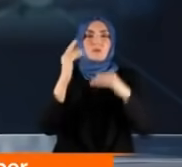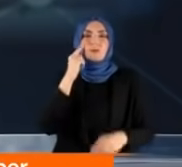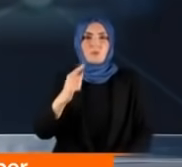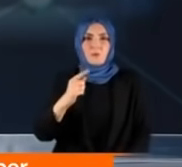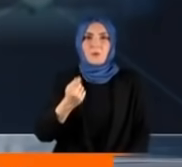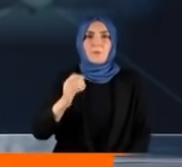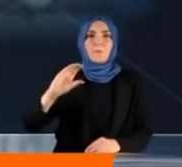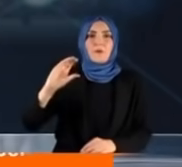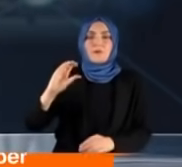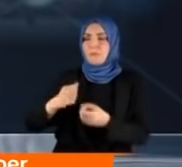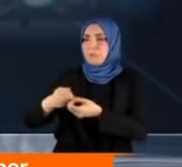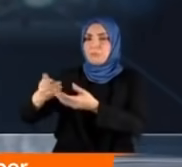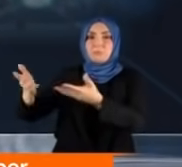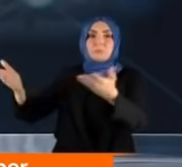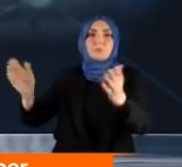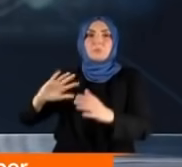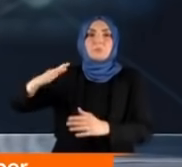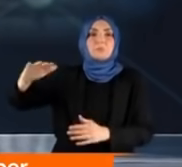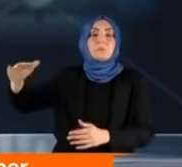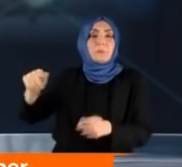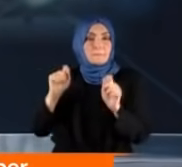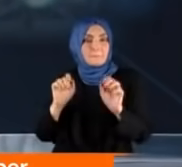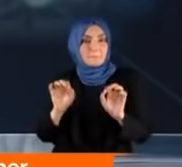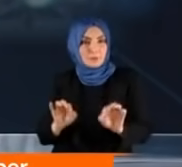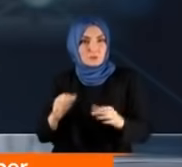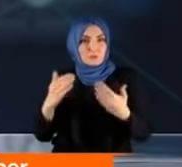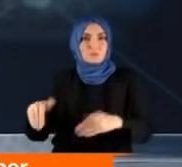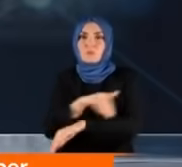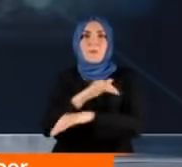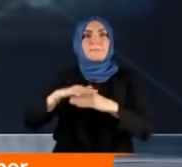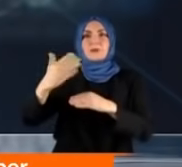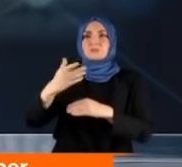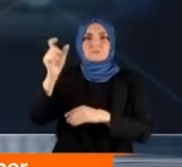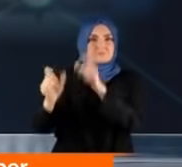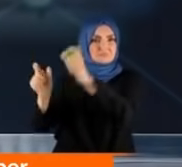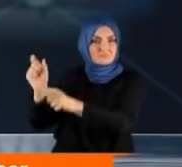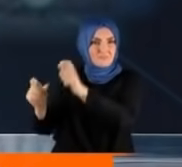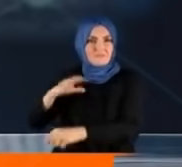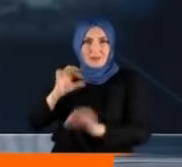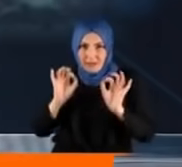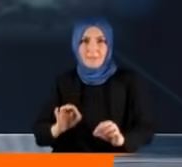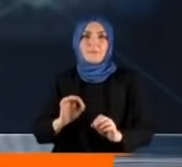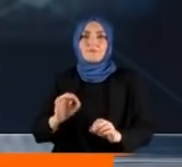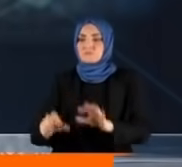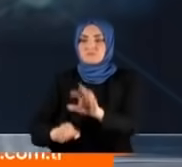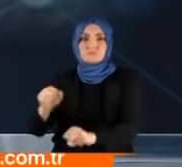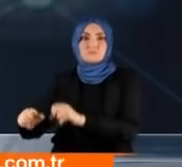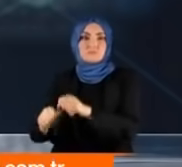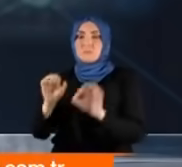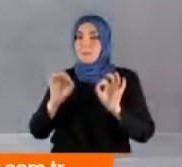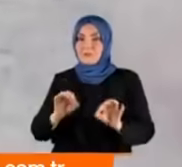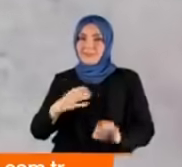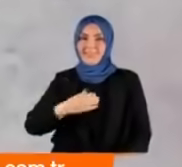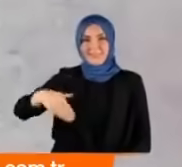sokakta başkaları da vardı Hemen paraları toplamaya konuldu var ama ceplerine koymak için değil sahibine vermek